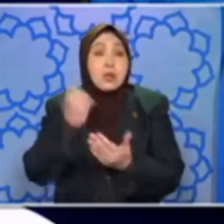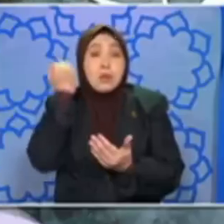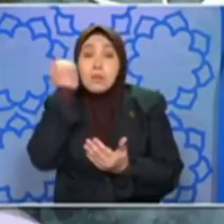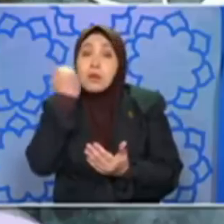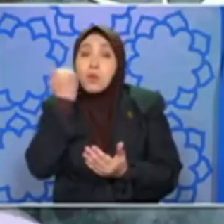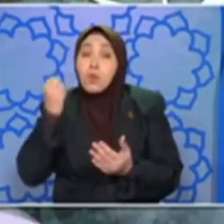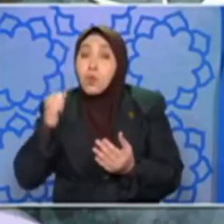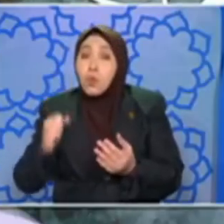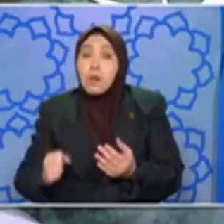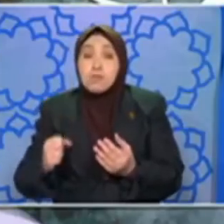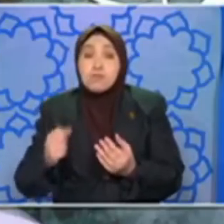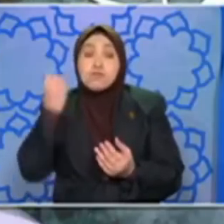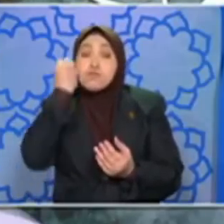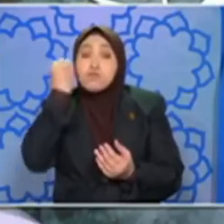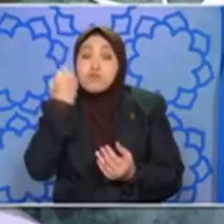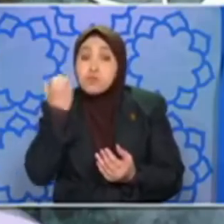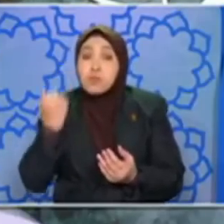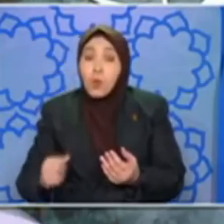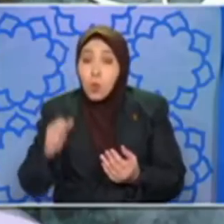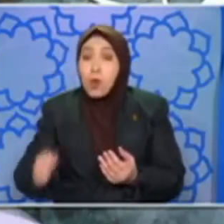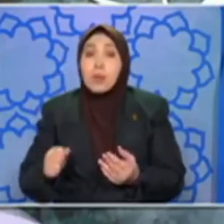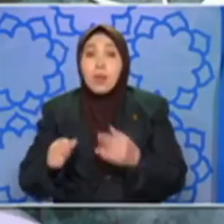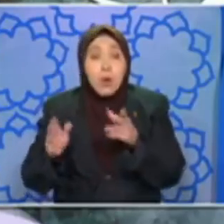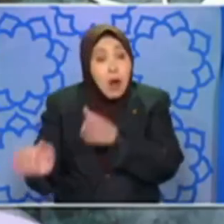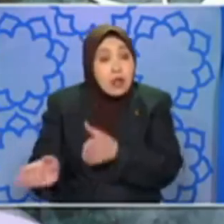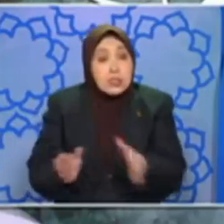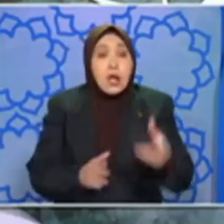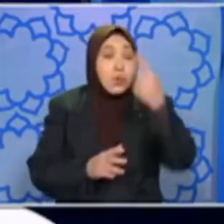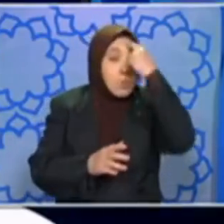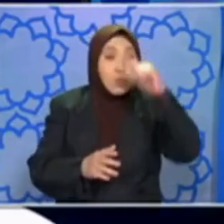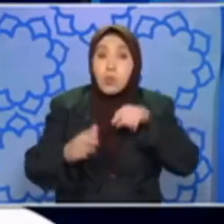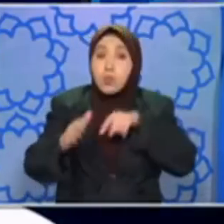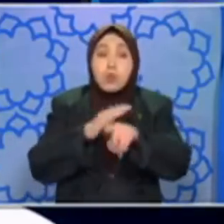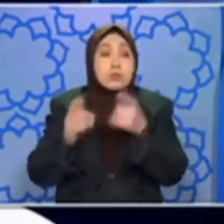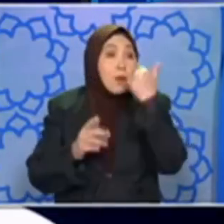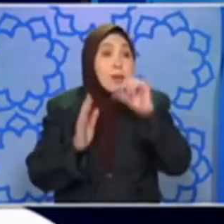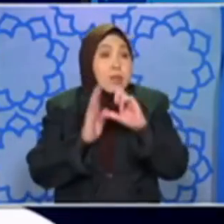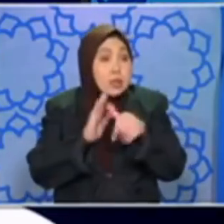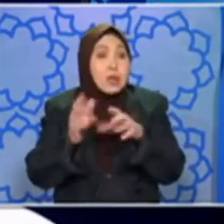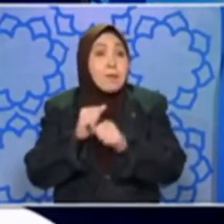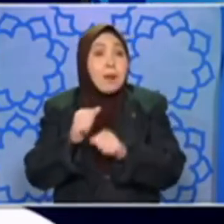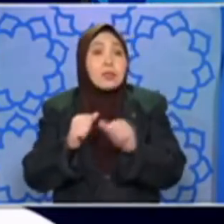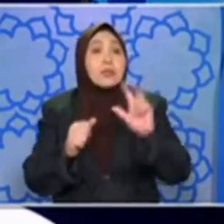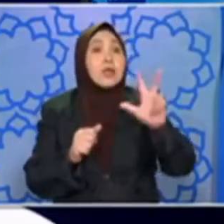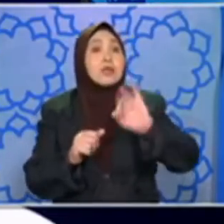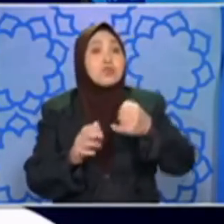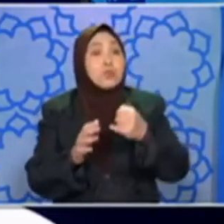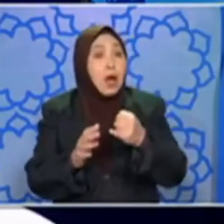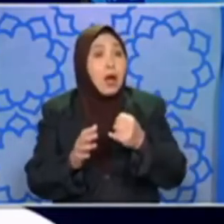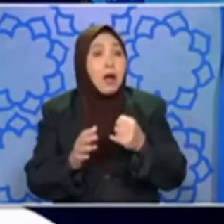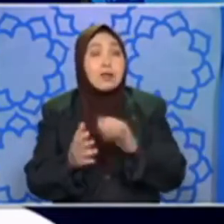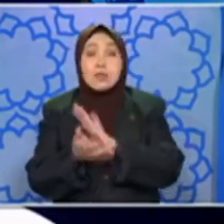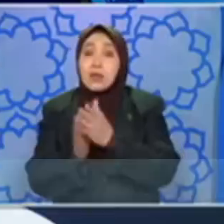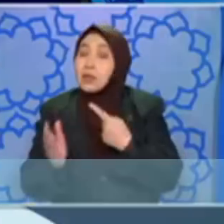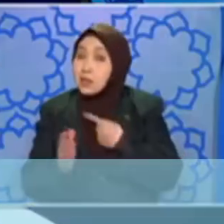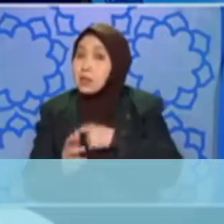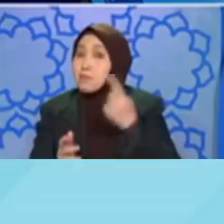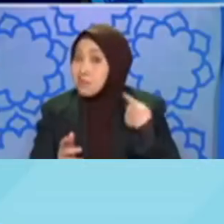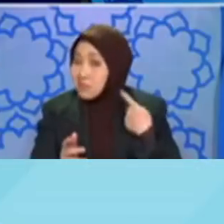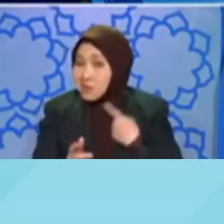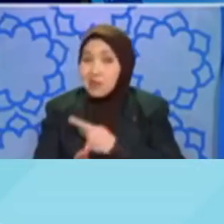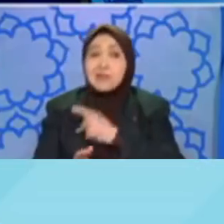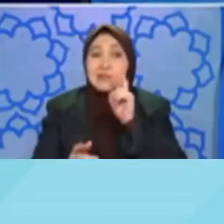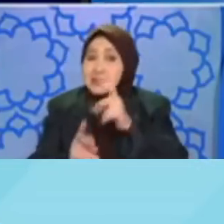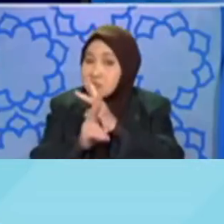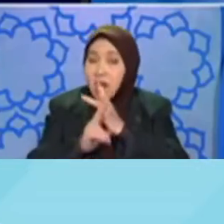pembunuh. Allah. Ataupun rancang untuk bunuh. Pasal nanti dapat 3 juta. Allah. Ini perkara yang kita kena jaga betul-betul. Innahu